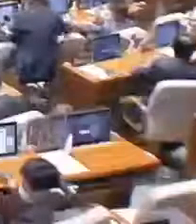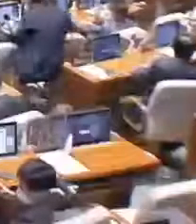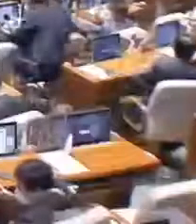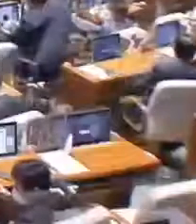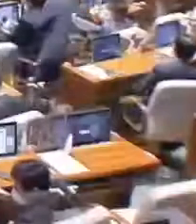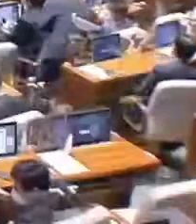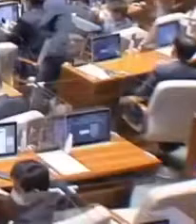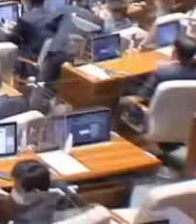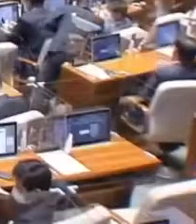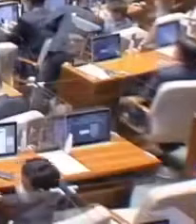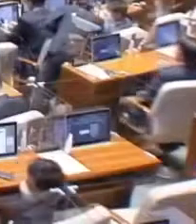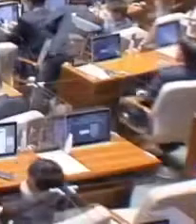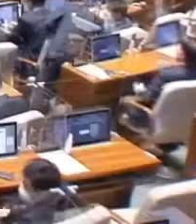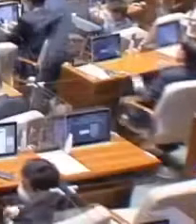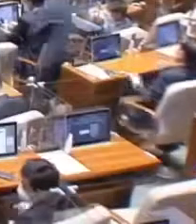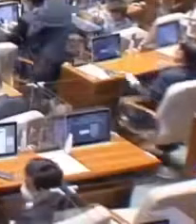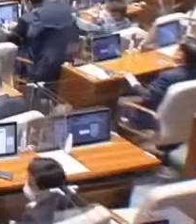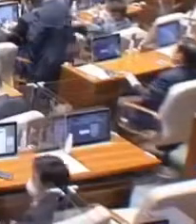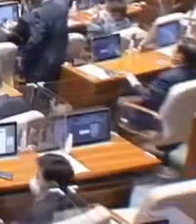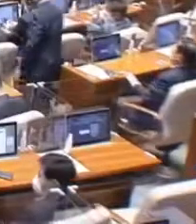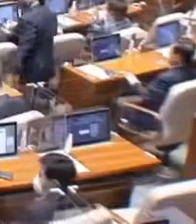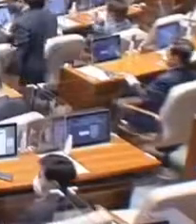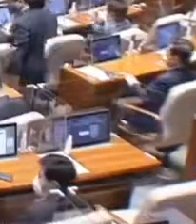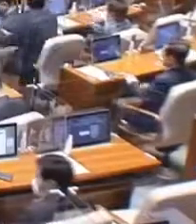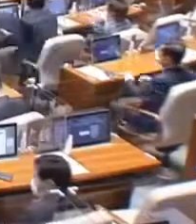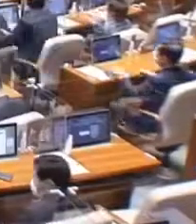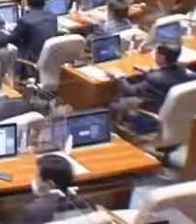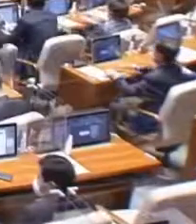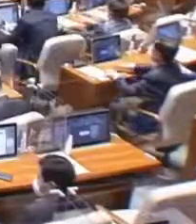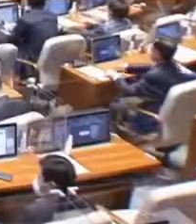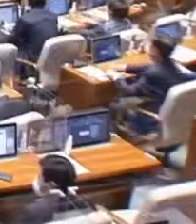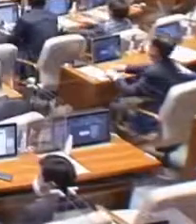차 본회의를 개회하겠습니다.